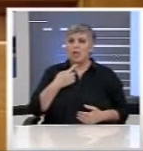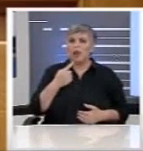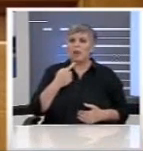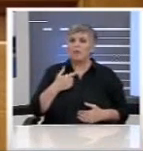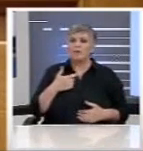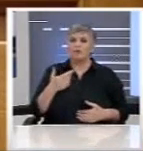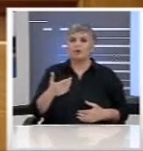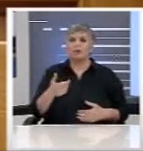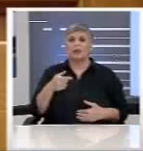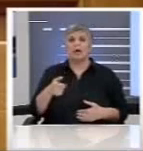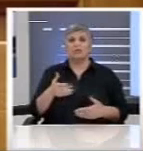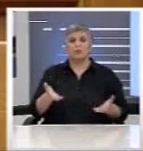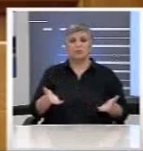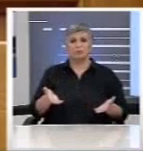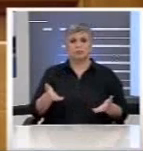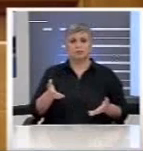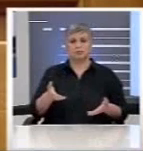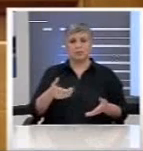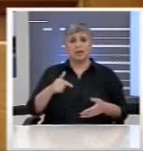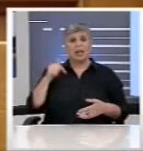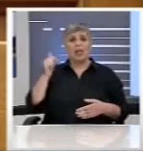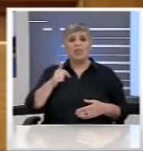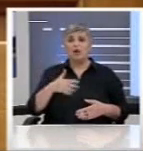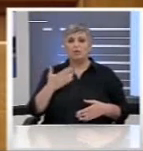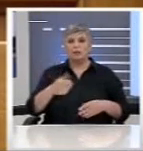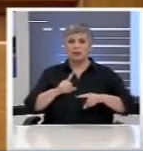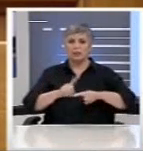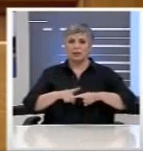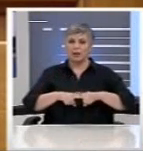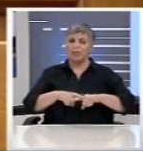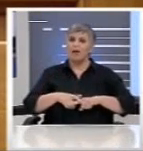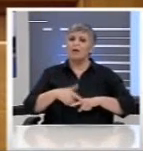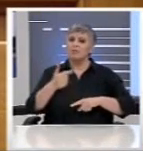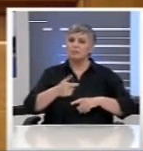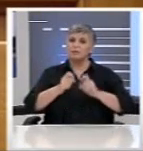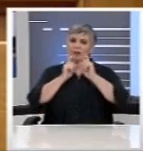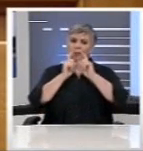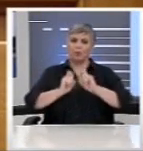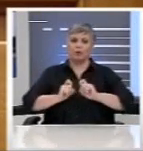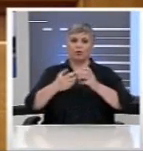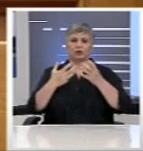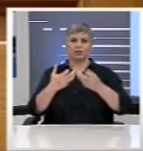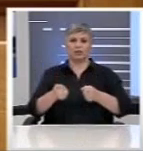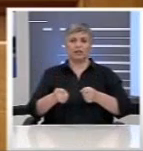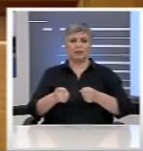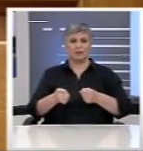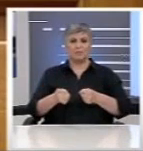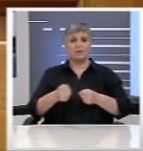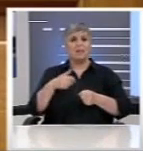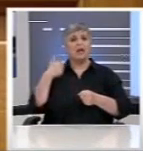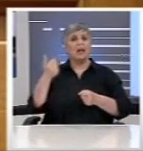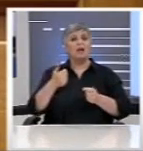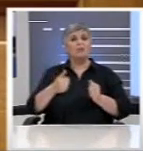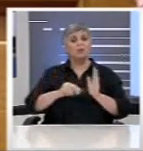ότι με βάση τις υποχρεώσεις της χώρας που απορρέουν από το Σύμφωνο Σταθερότητας και